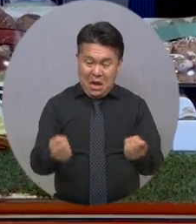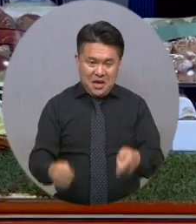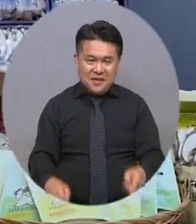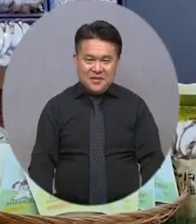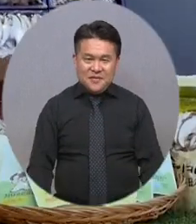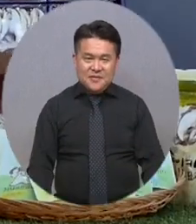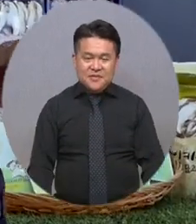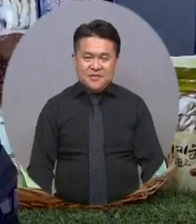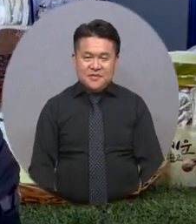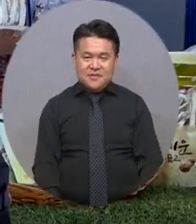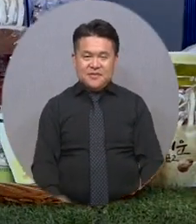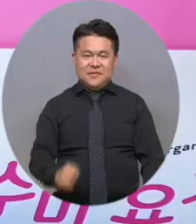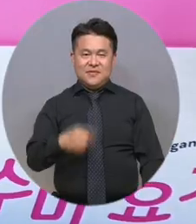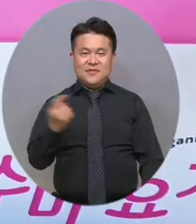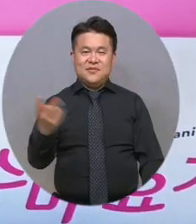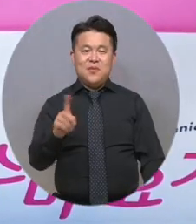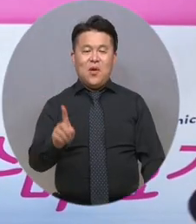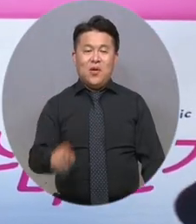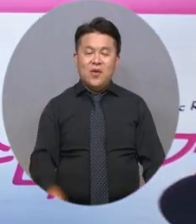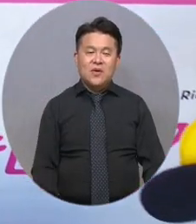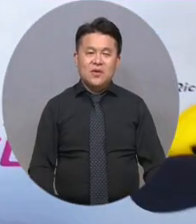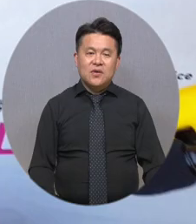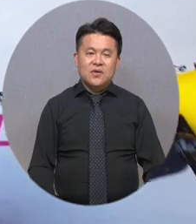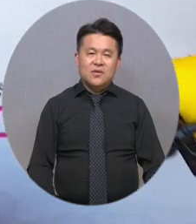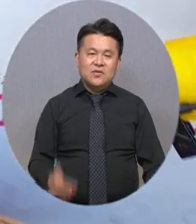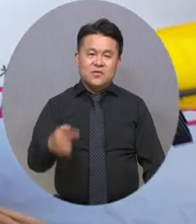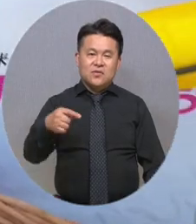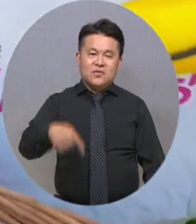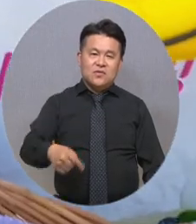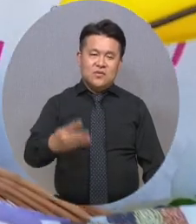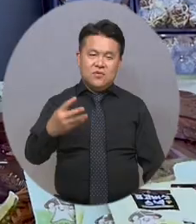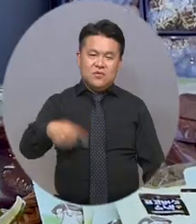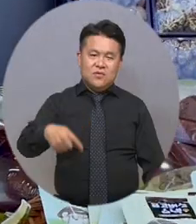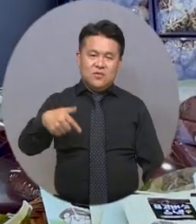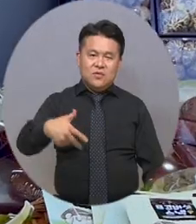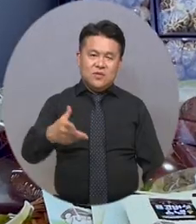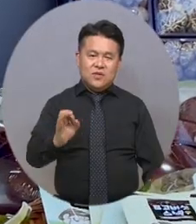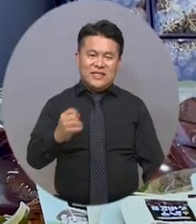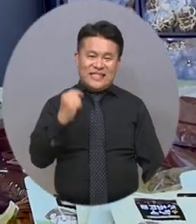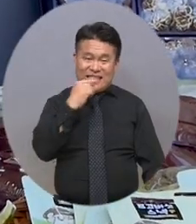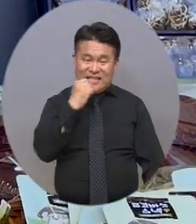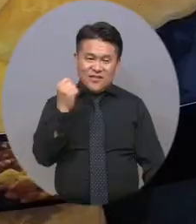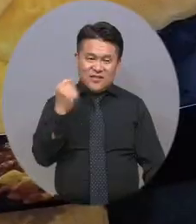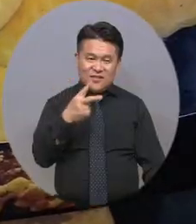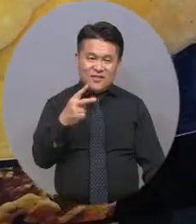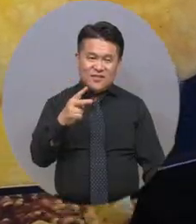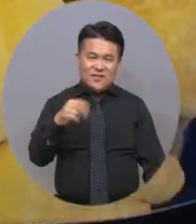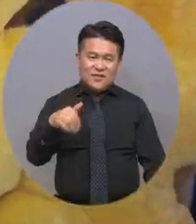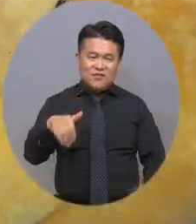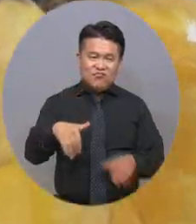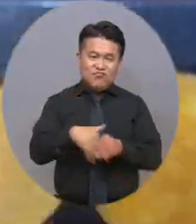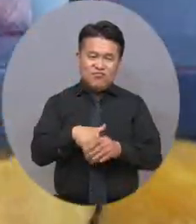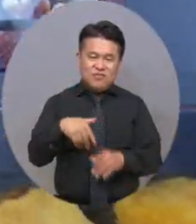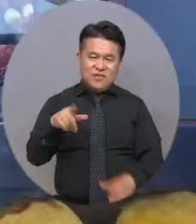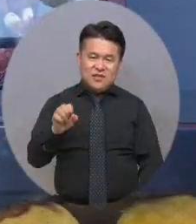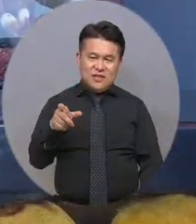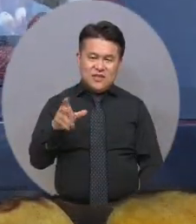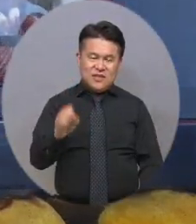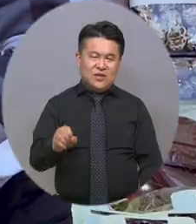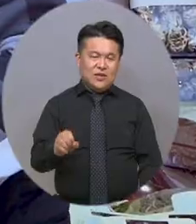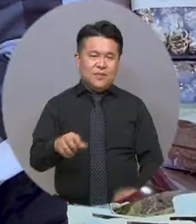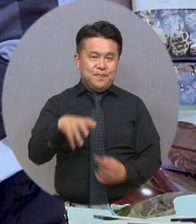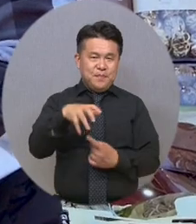많이 있네요. 자, 그리고 자, 누룩장 소금. 예. 문상형 버섯. 버섯이 왜 이래? 닭발